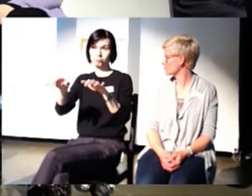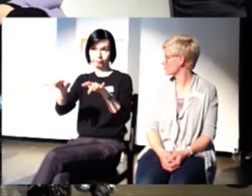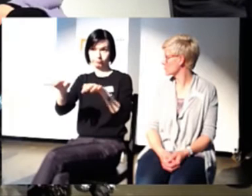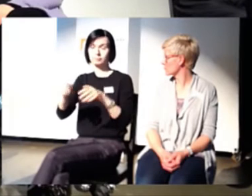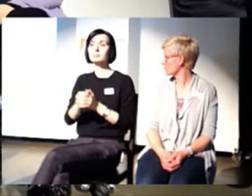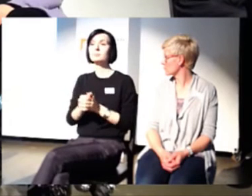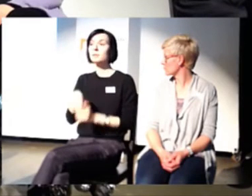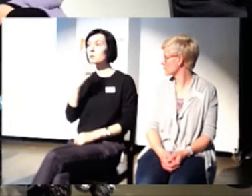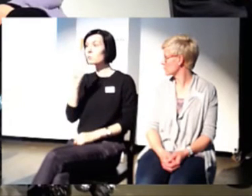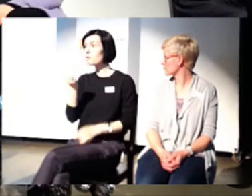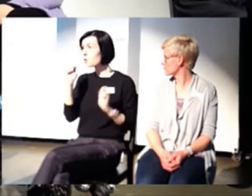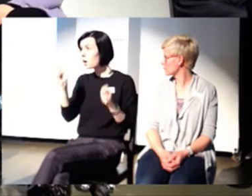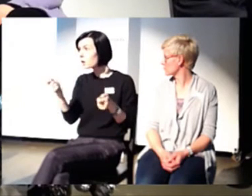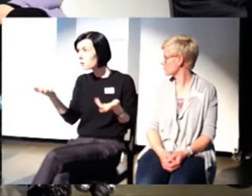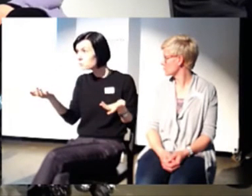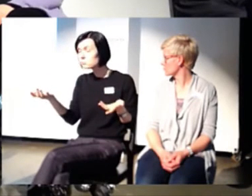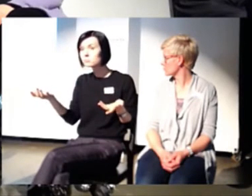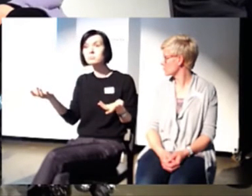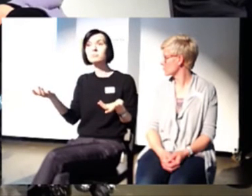Kuka voi hakea?